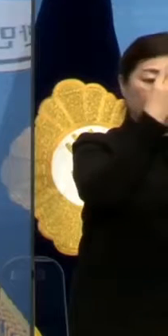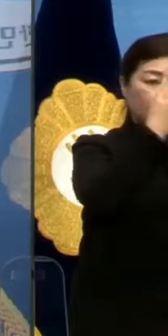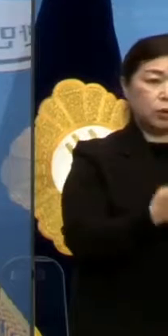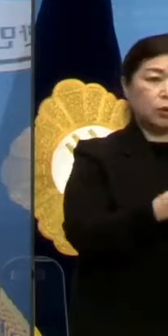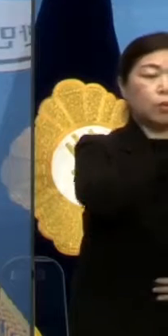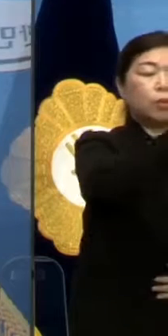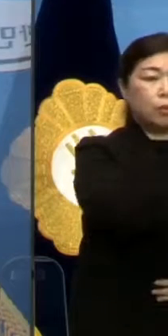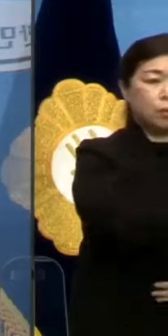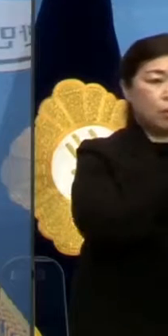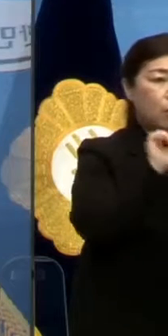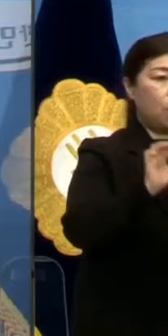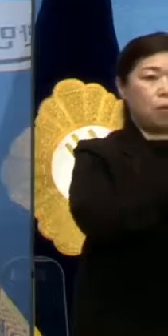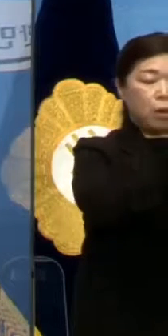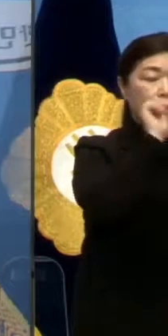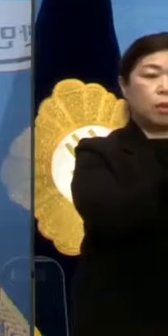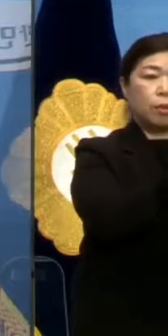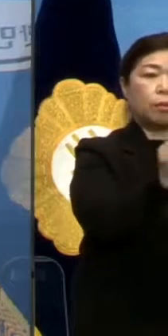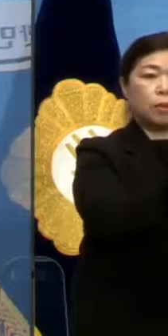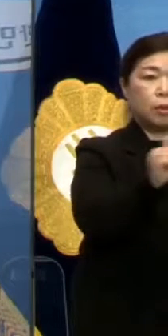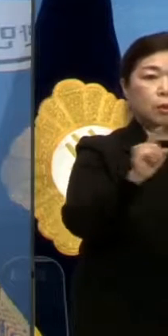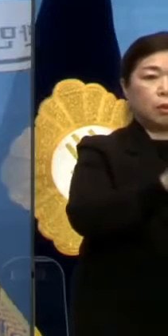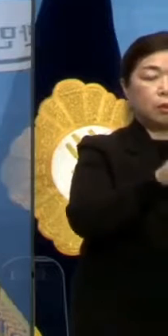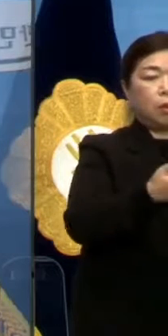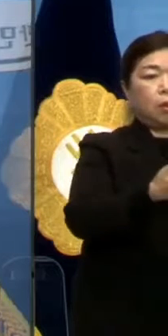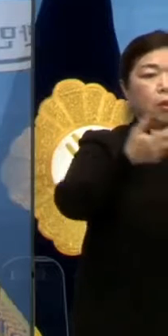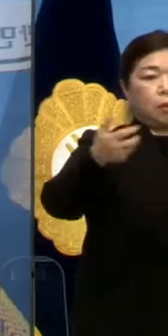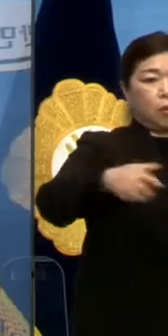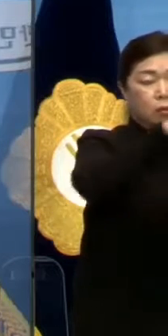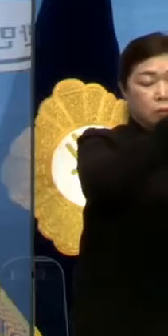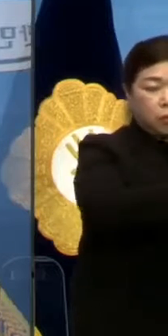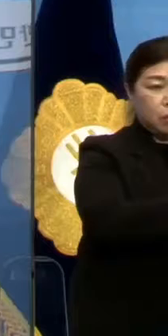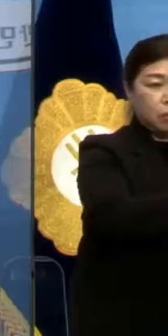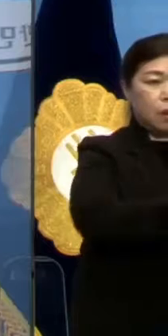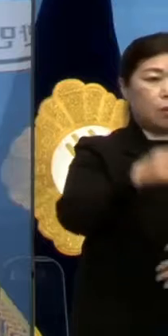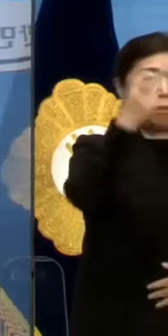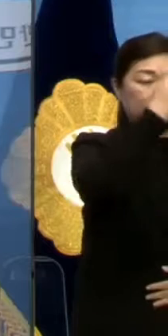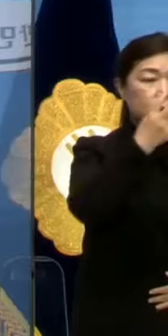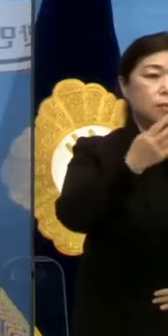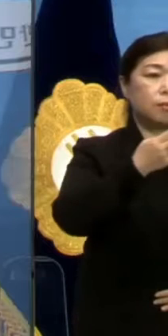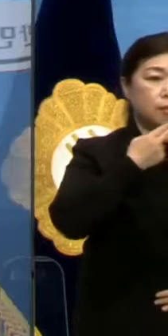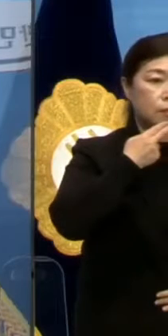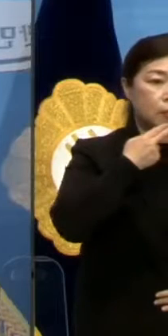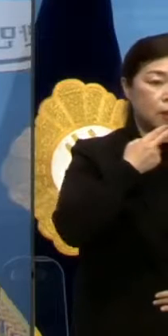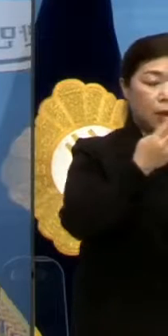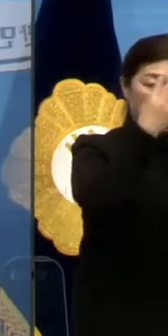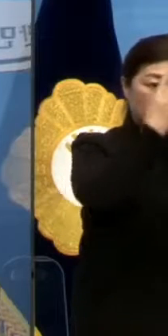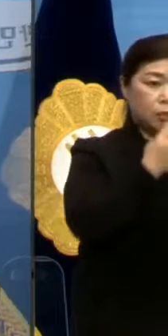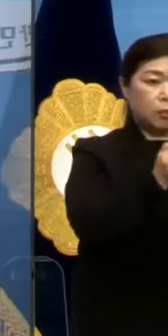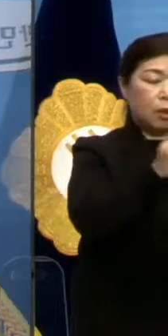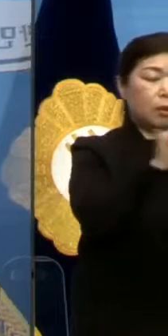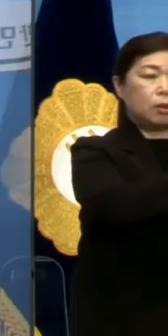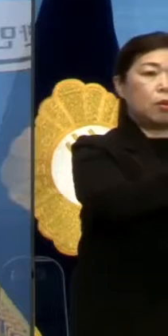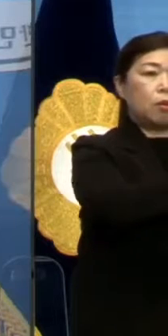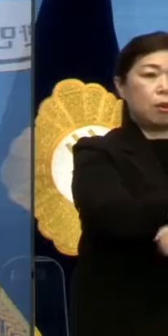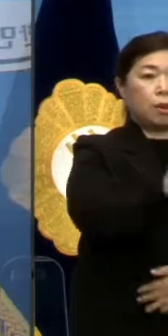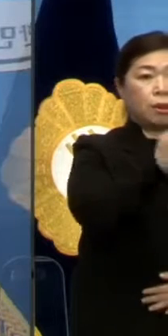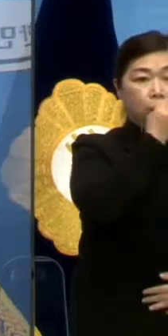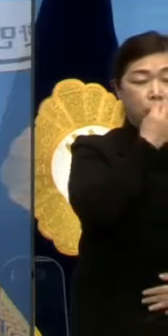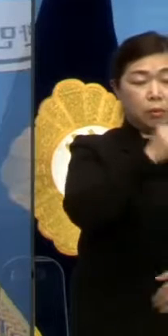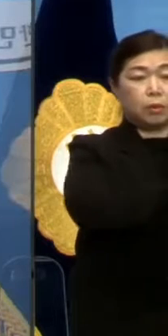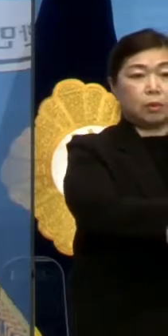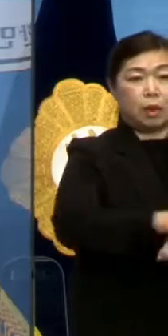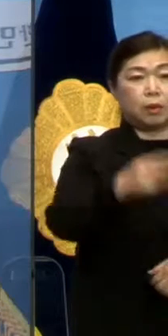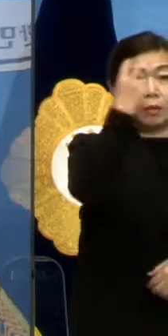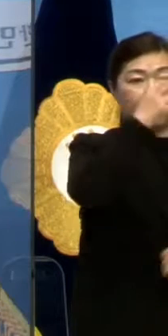코로나19 감염자에 대한 격리 수용 등을 제대로 관리하지 않아 수용자 인권과 생명을